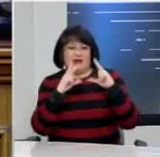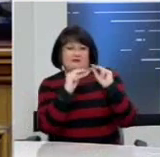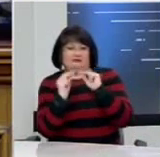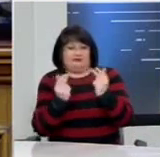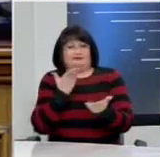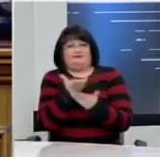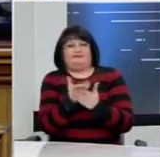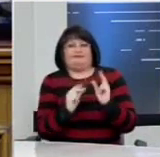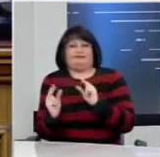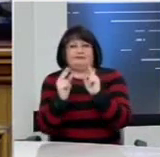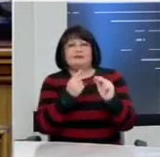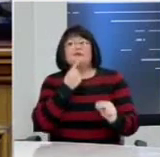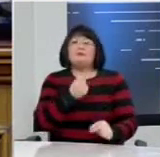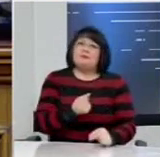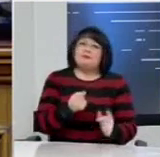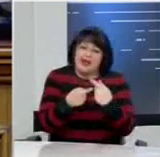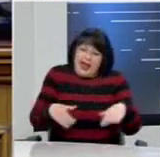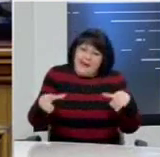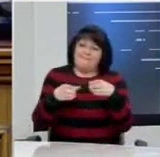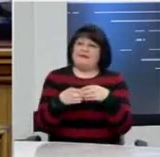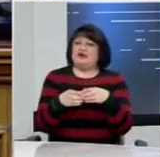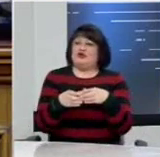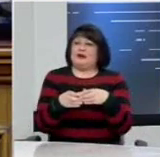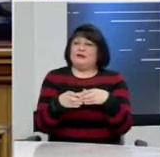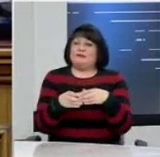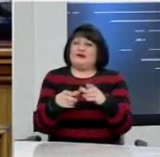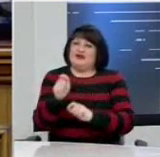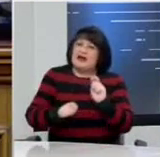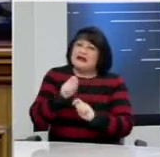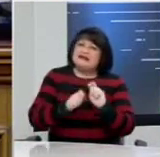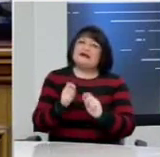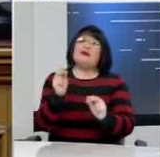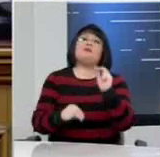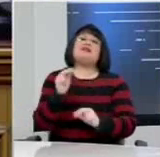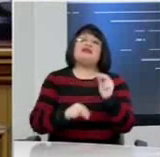συστήσει την Επιτροπή για την ψήφο